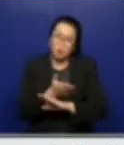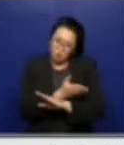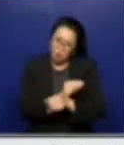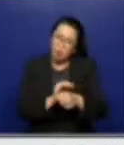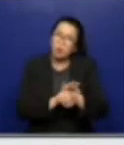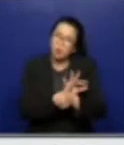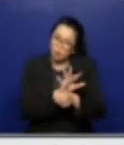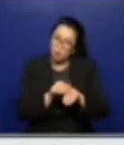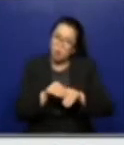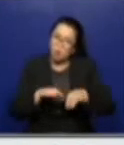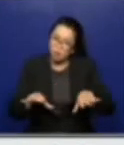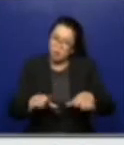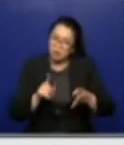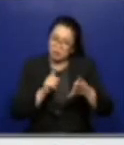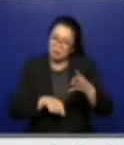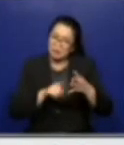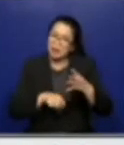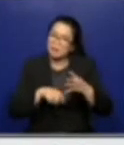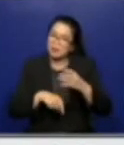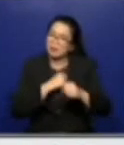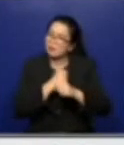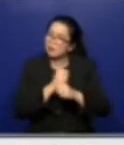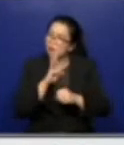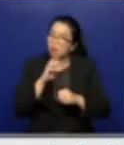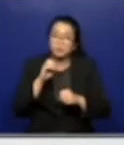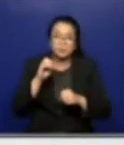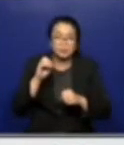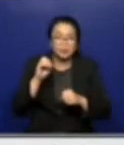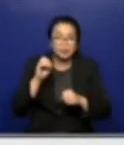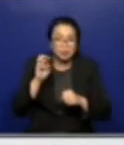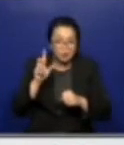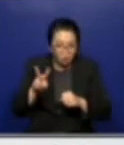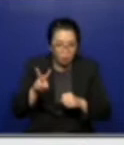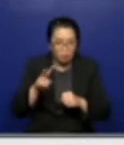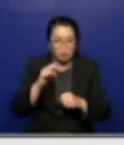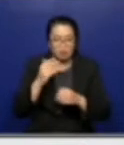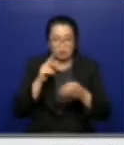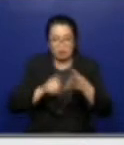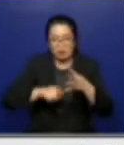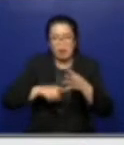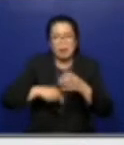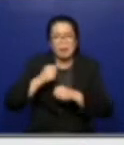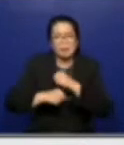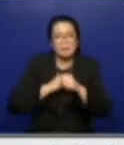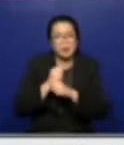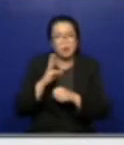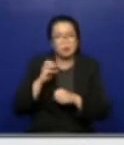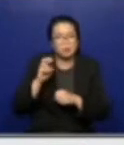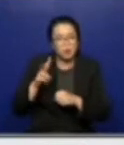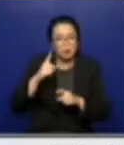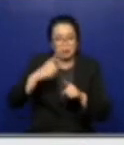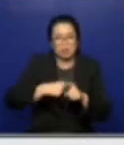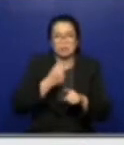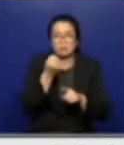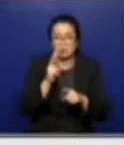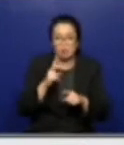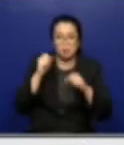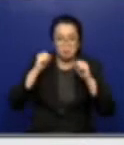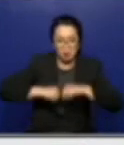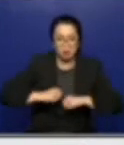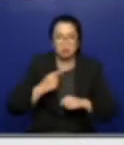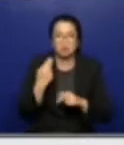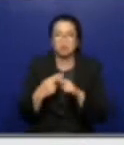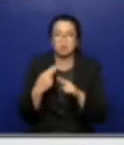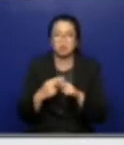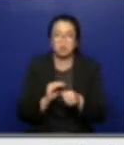าวปลายปีที่แล้วที่จีนเริ่มคนพบเริ่มมีการคอนเฟิร์มว่าเป็นเชื้อโควิดเนี่ยเดือนธันวาเพราะฉะนั้นผมอย